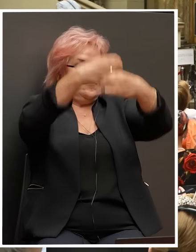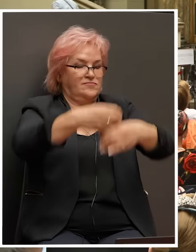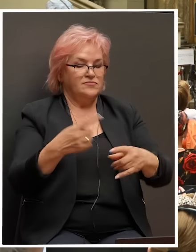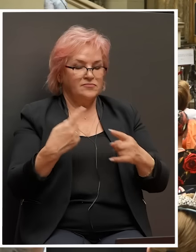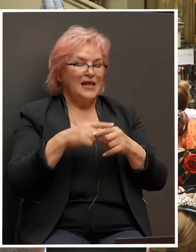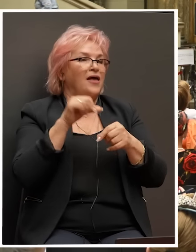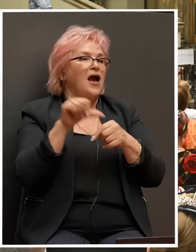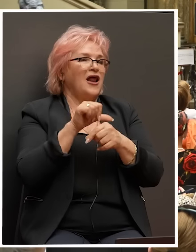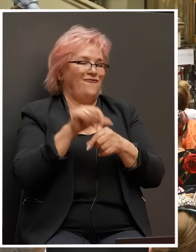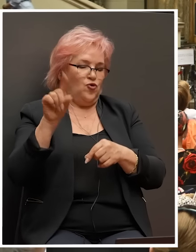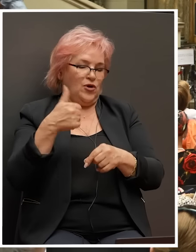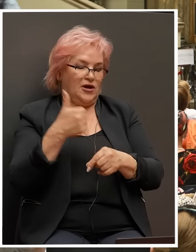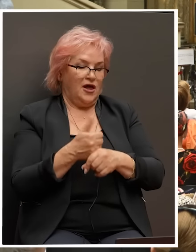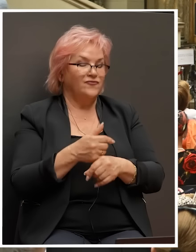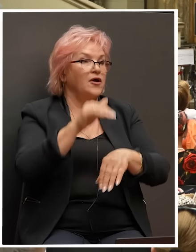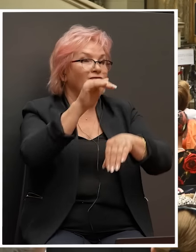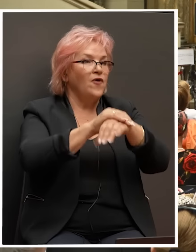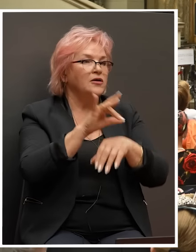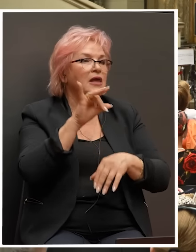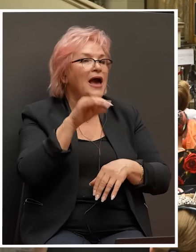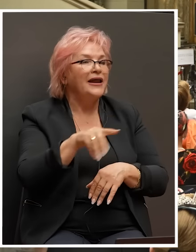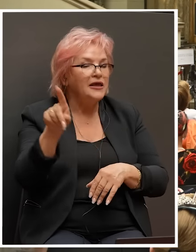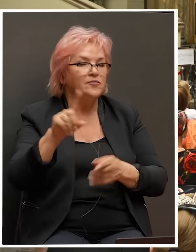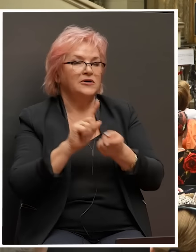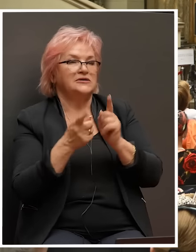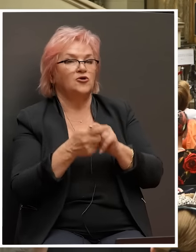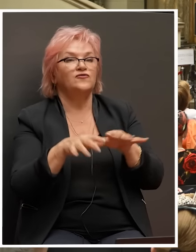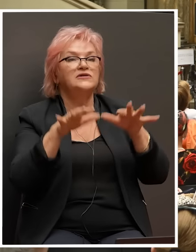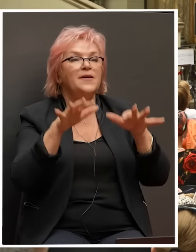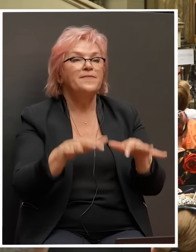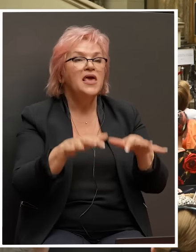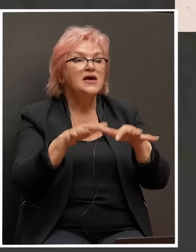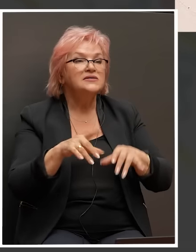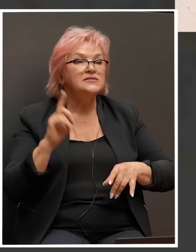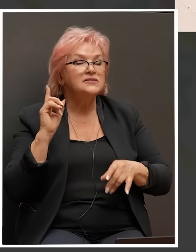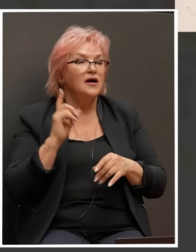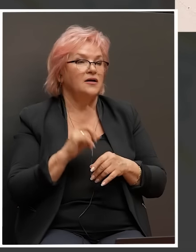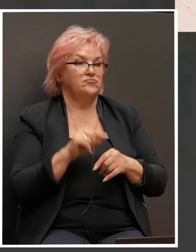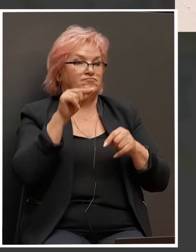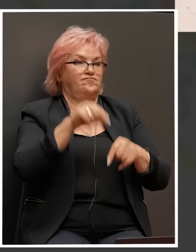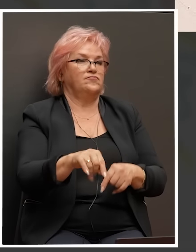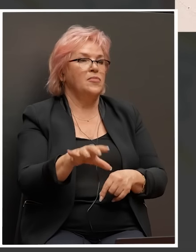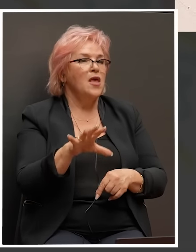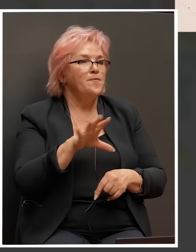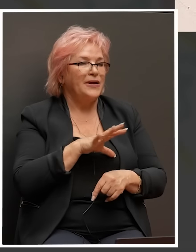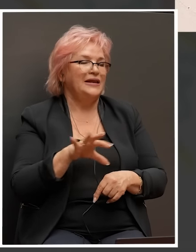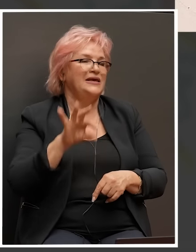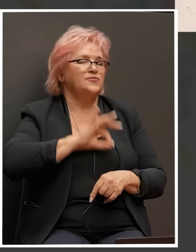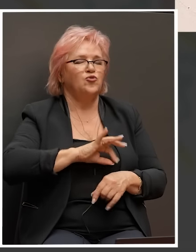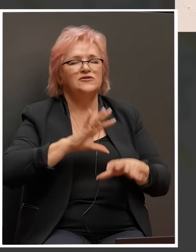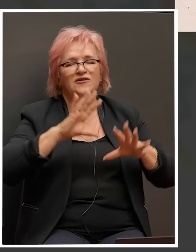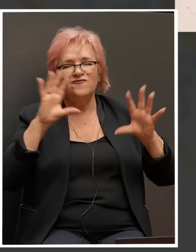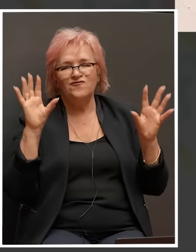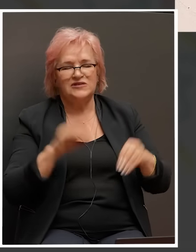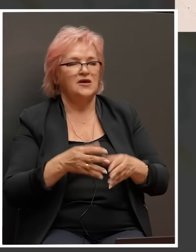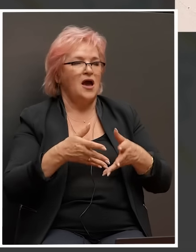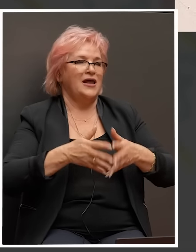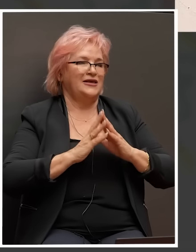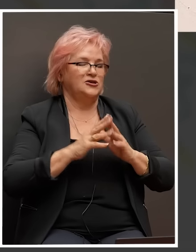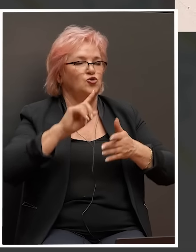этой гравюры, фактически Рим становится местом, в котором были использованы все